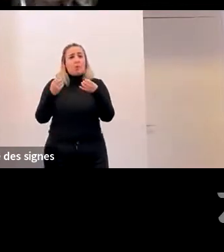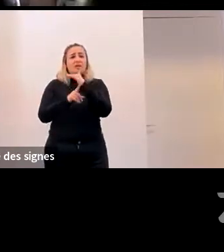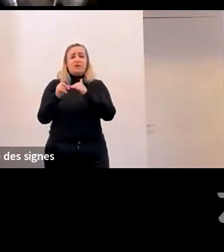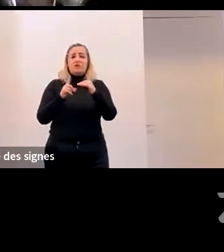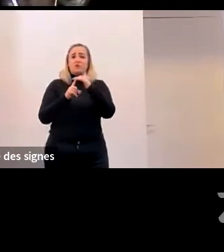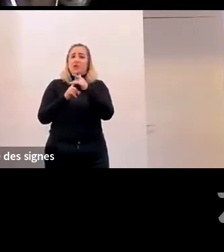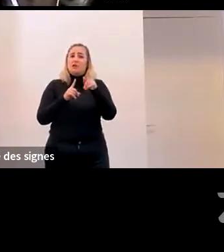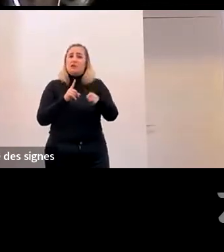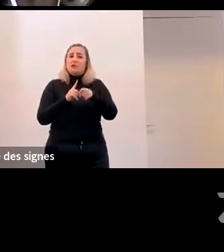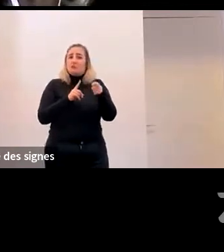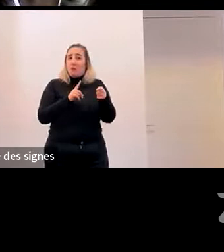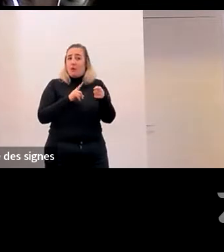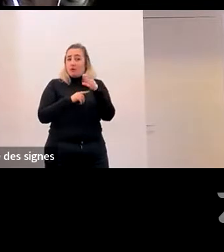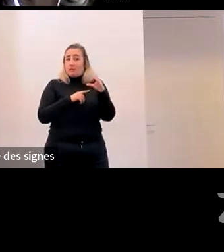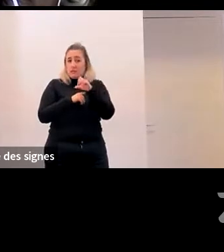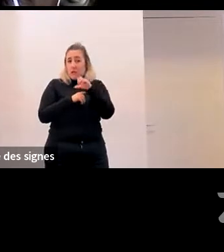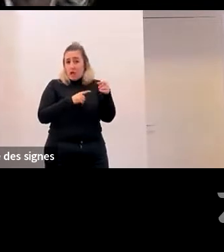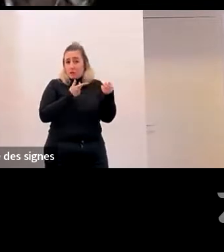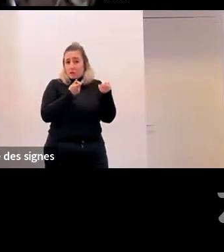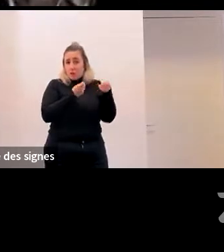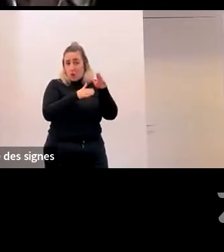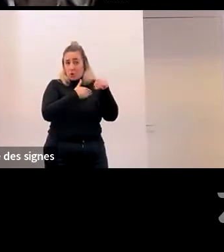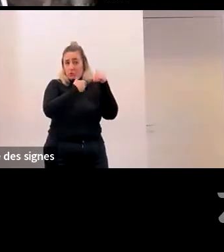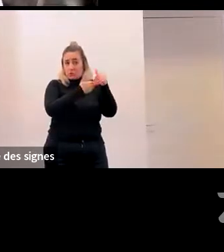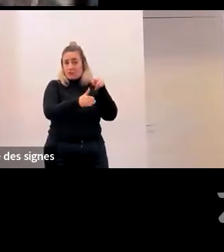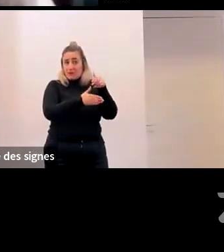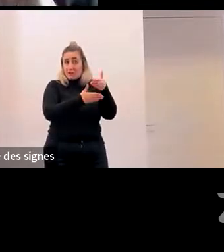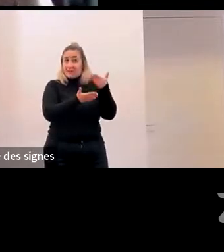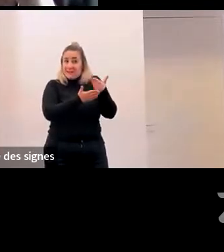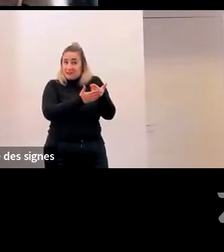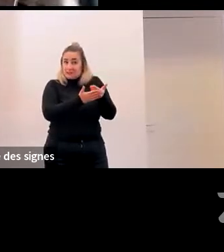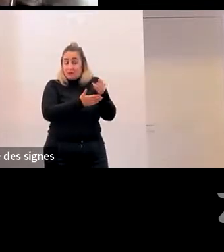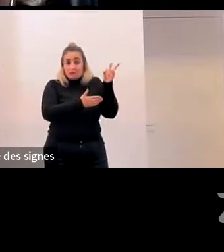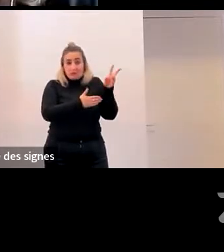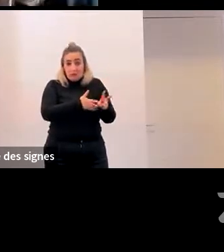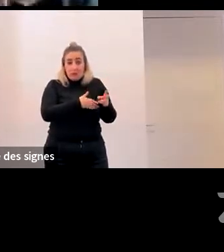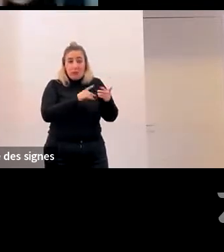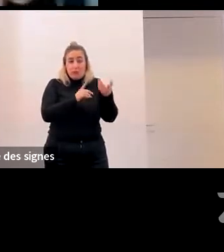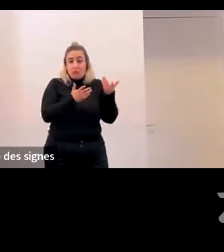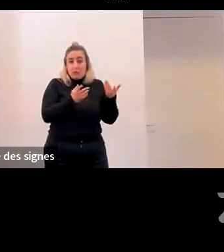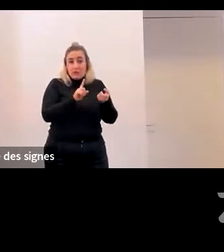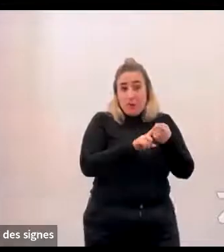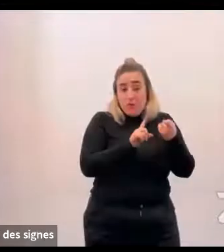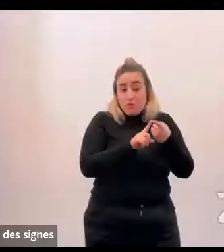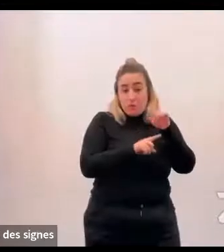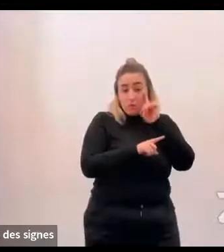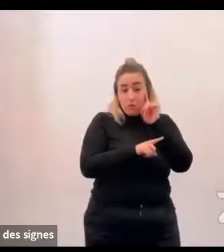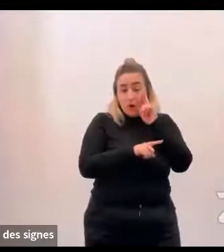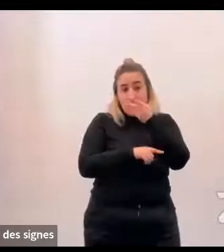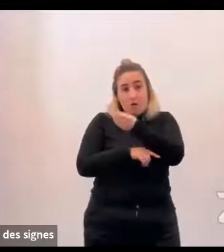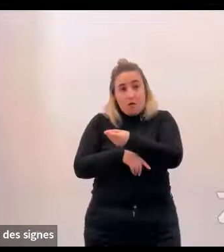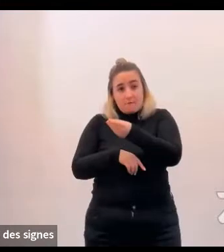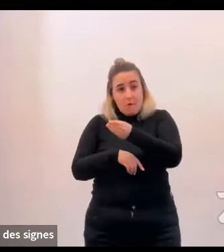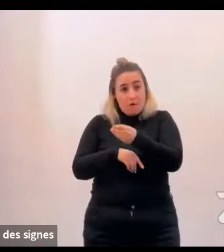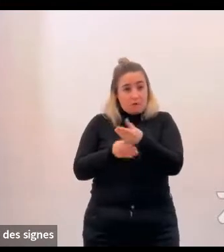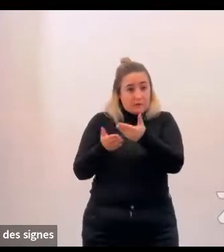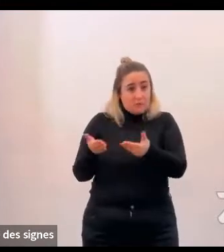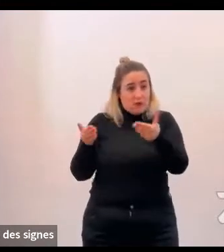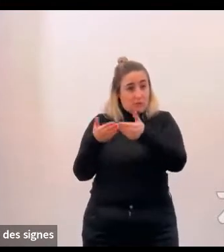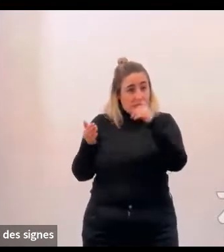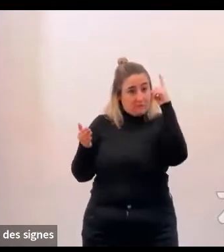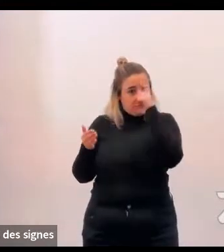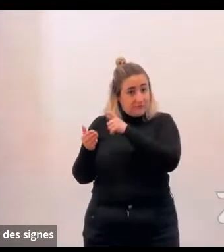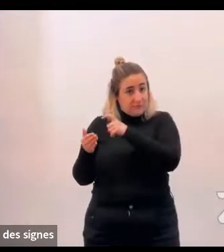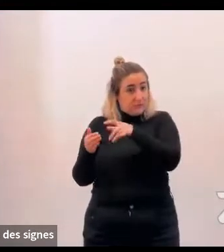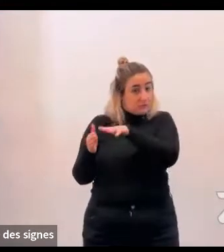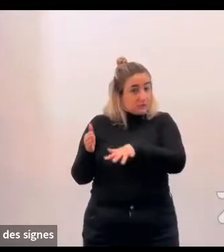Centre communal d'action sociale est très importante dans le lien qui relie les enfants en difficulté. Il y en